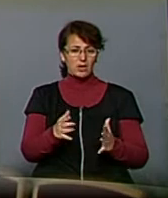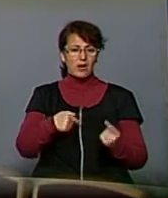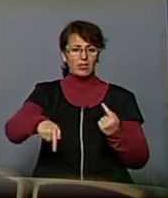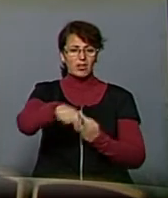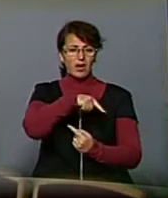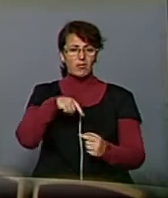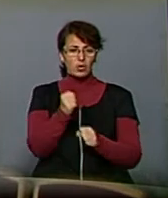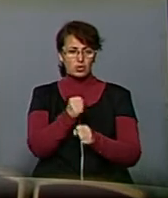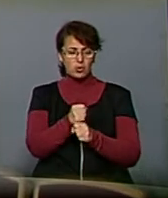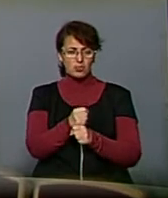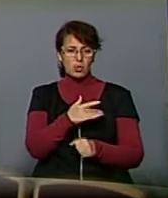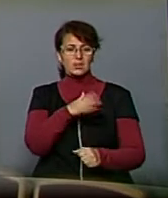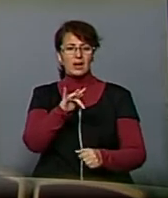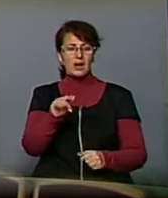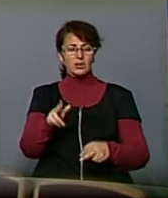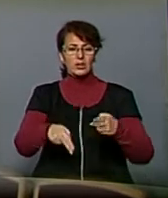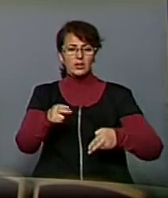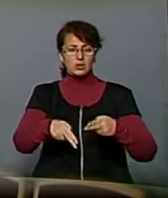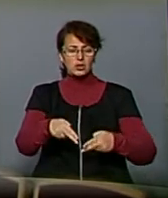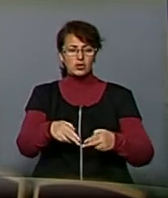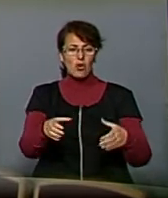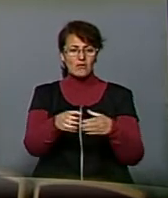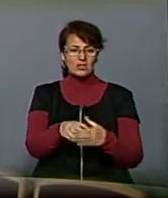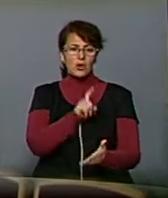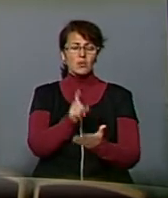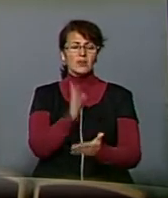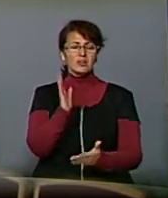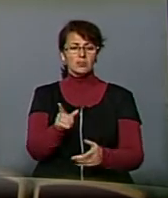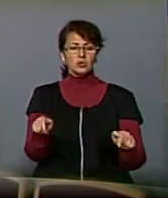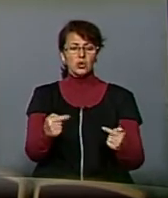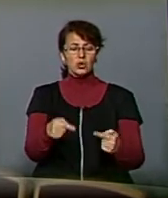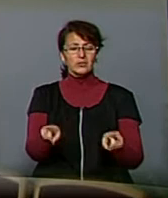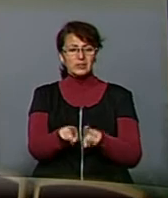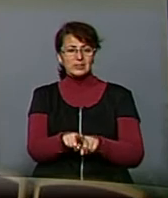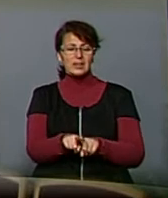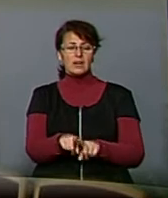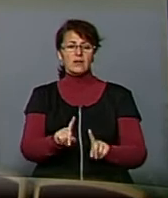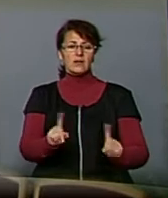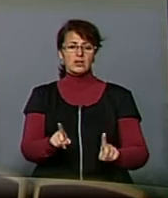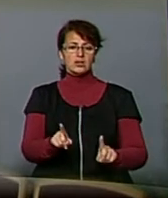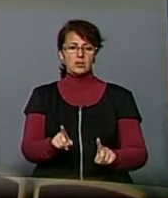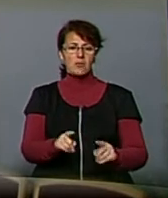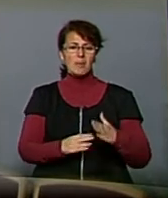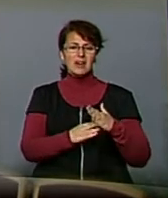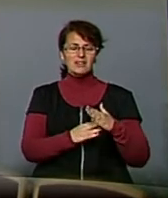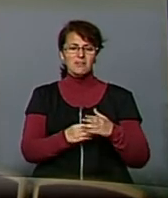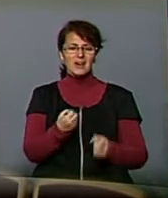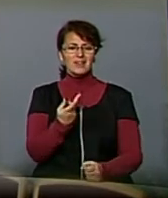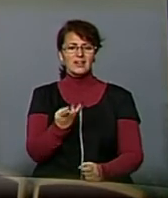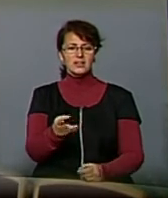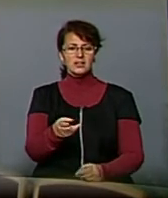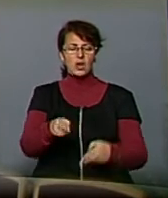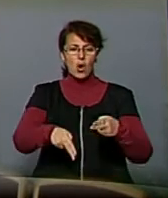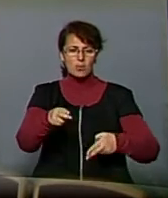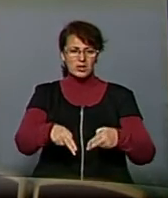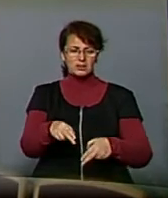навколо роботи кардіохірургічного відділення, вона має бути організована таким чином, щоб максимальна кількість операцій